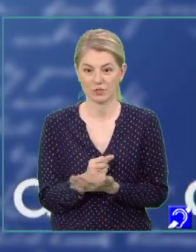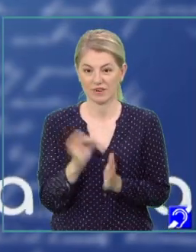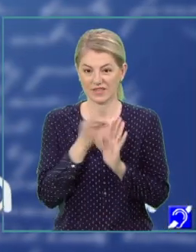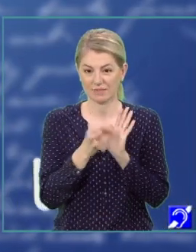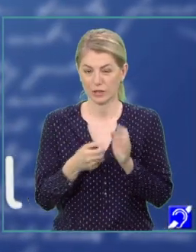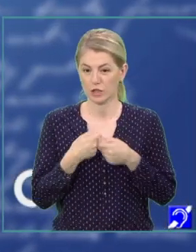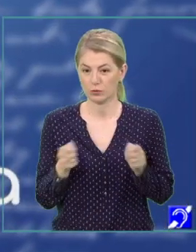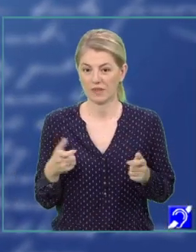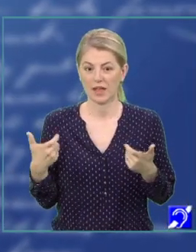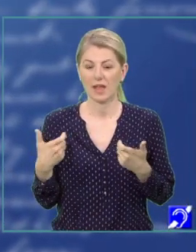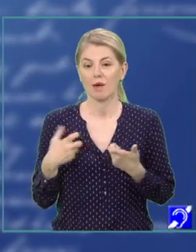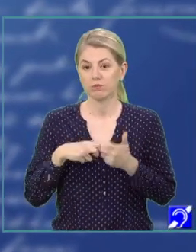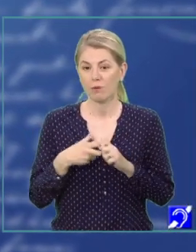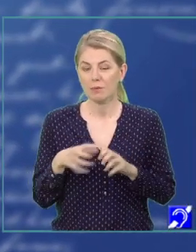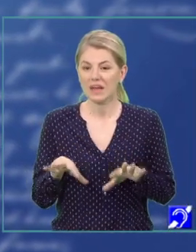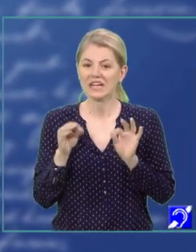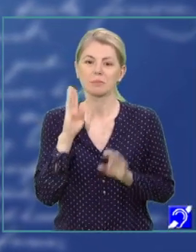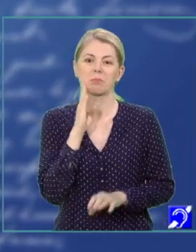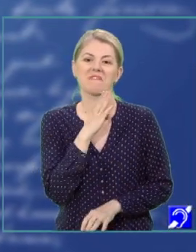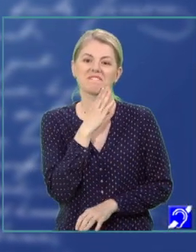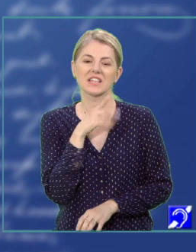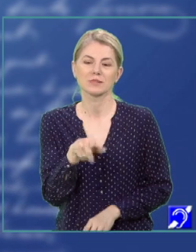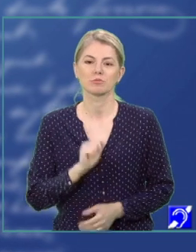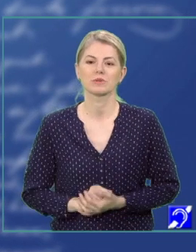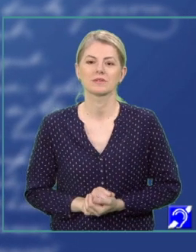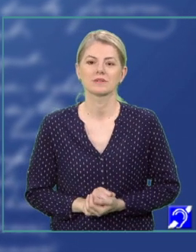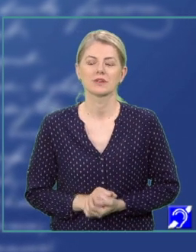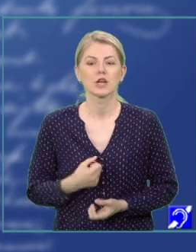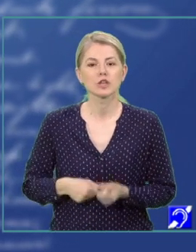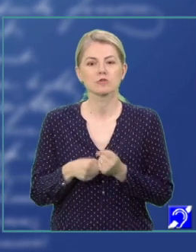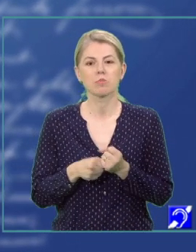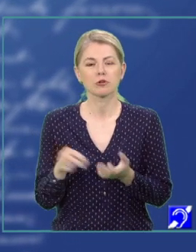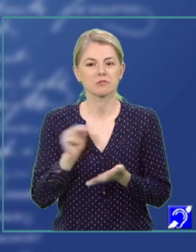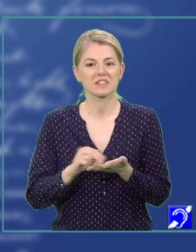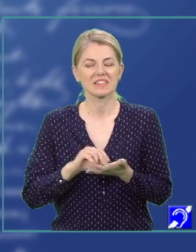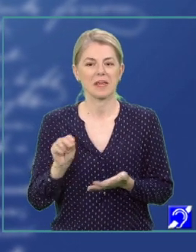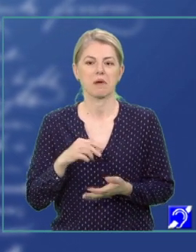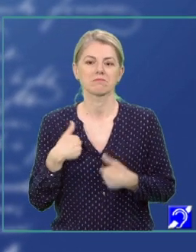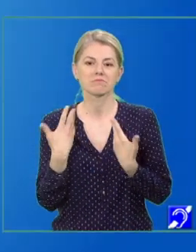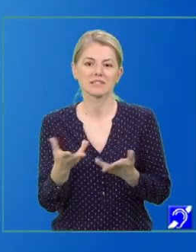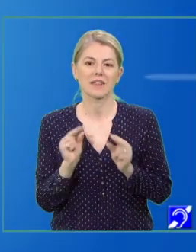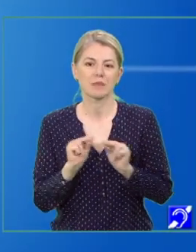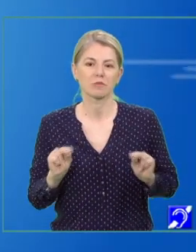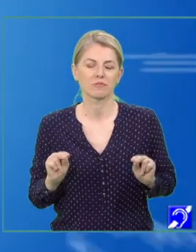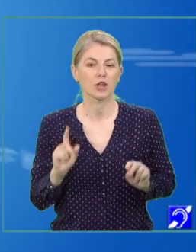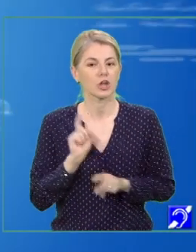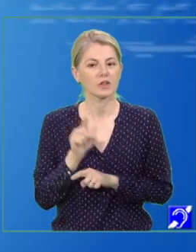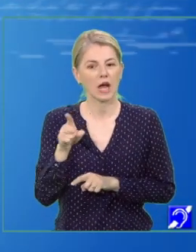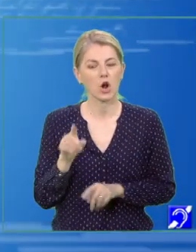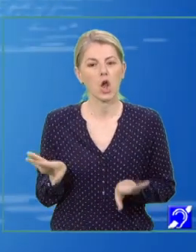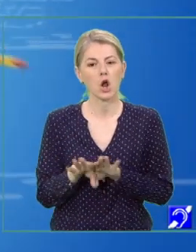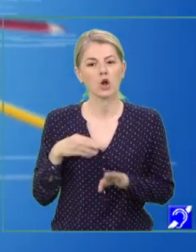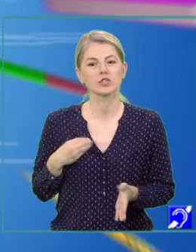notați toate exercițiile, găsiți pe pagina de Facebook a emisiunii suportul de curs și temele propuse. Tot acolo colegii mei